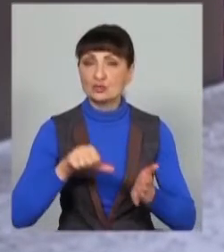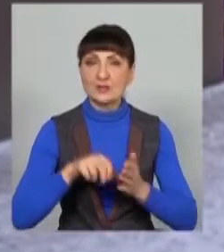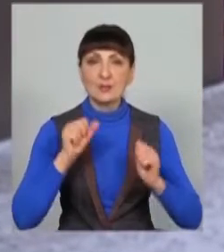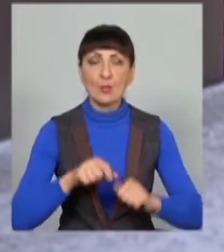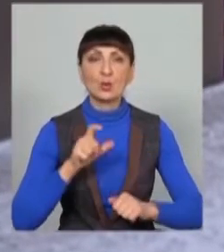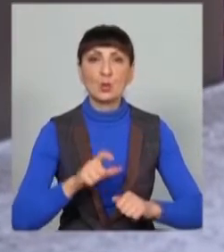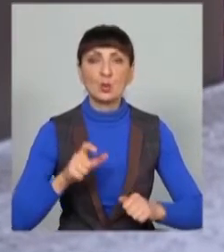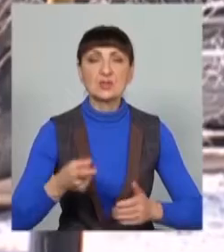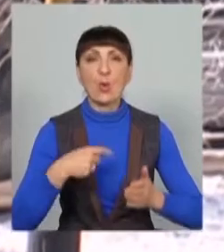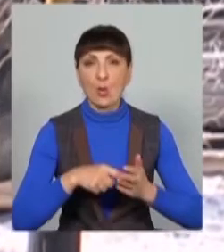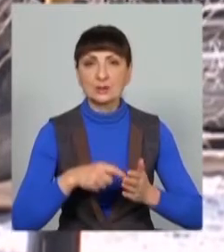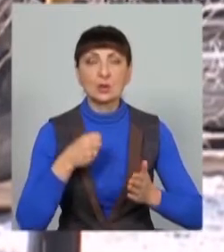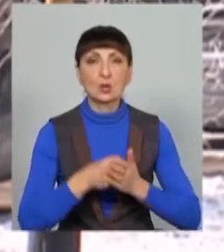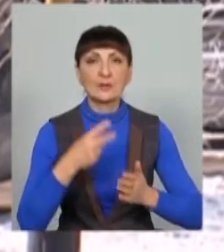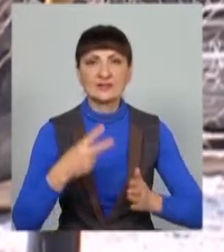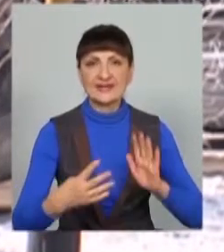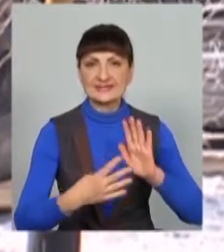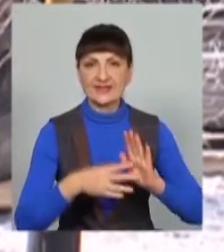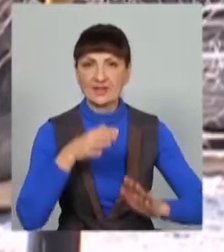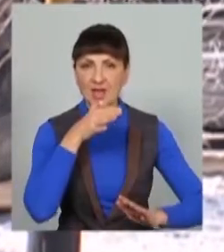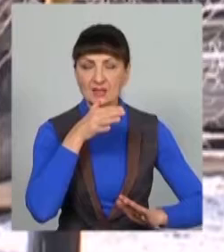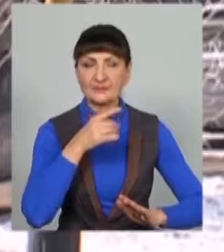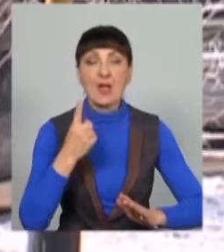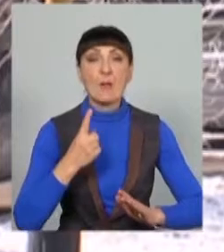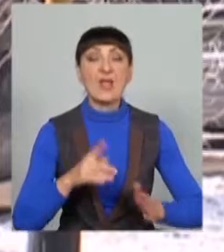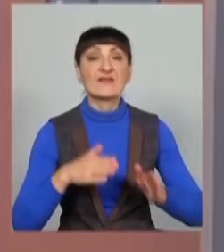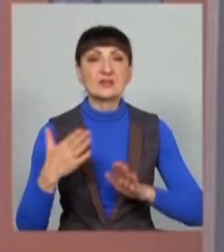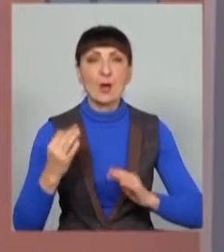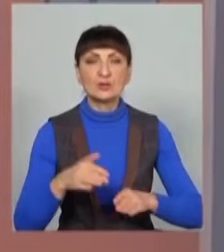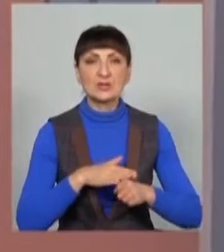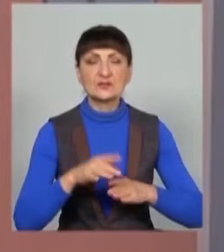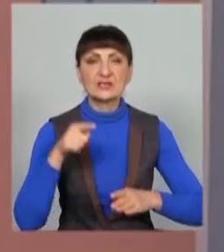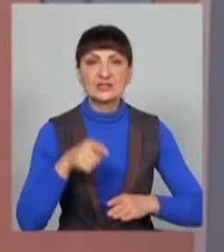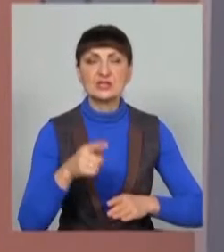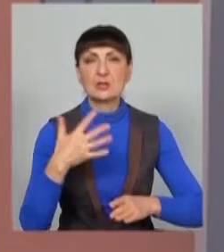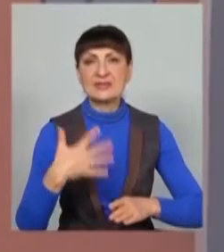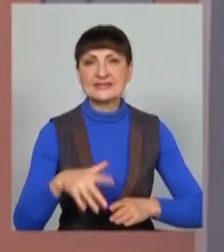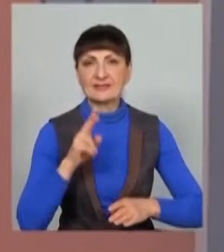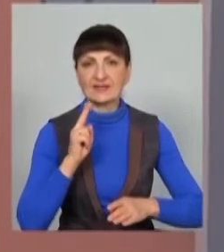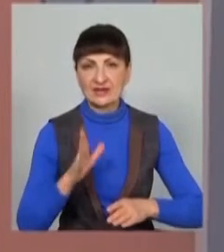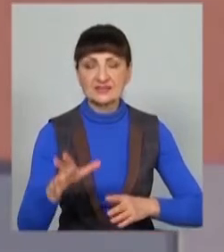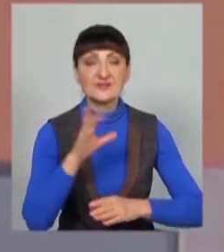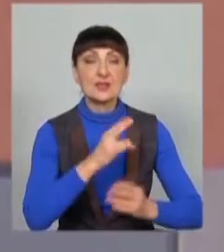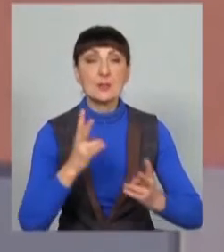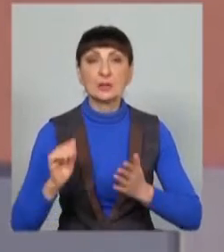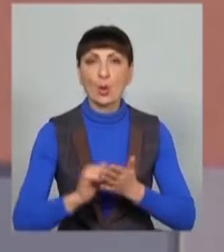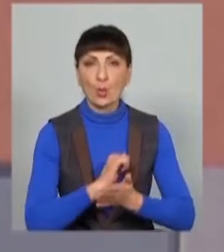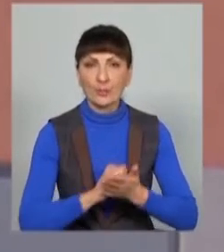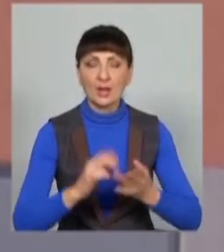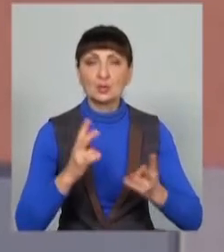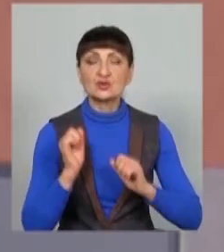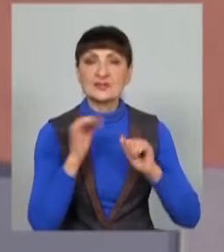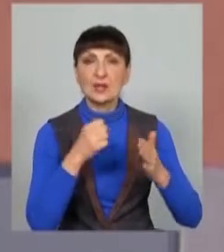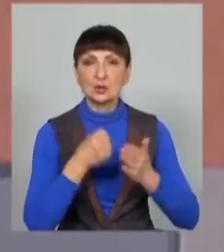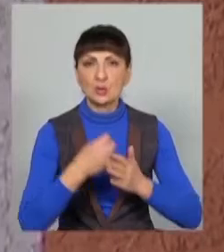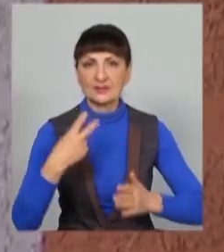могут жителя мегаполиса до 29 лет на первых порах будет реализовано 1050 квартир все необходимые документы нужно сдать до